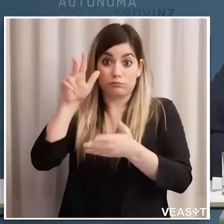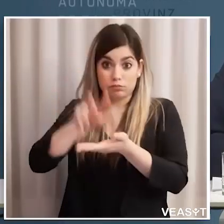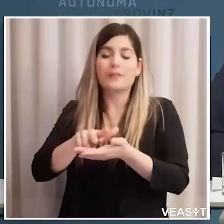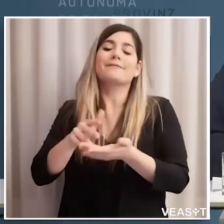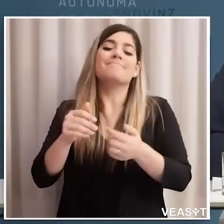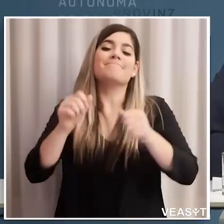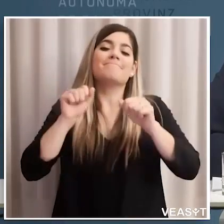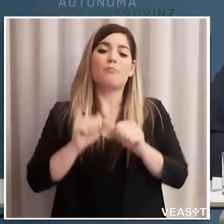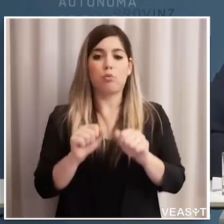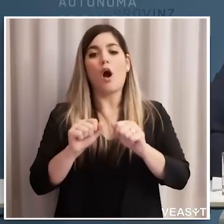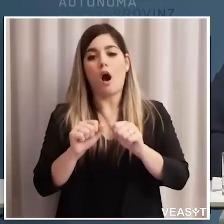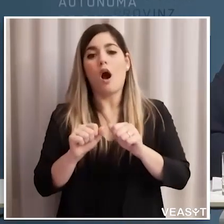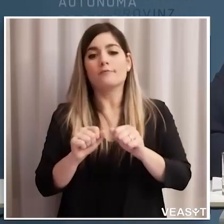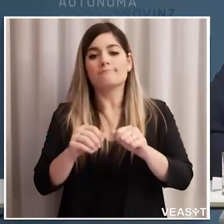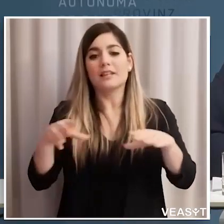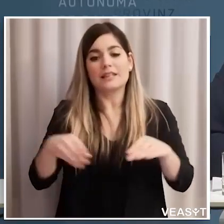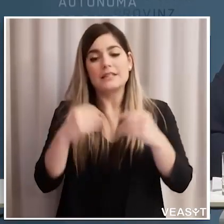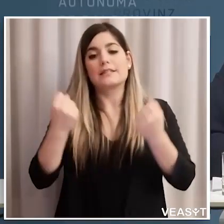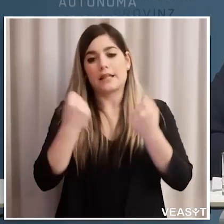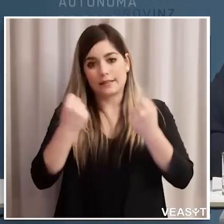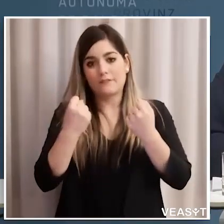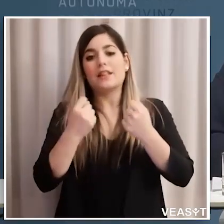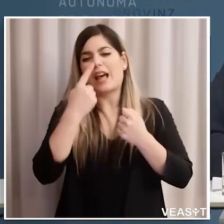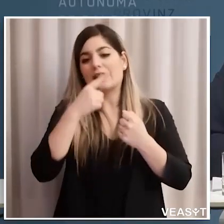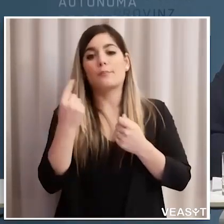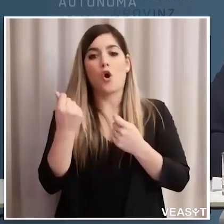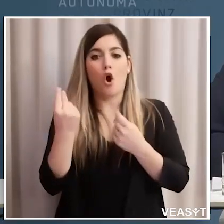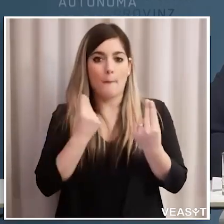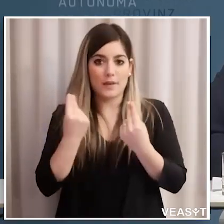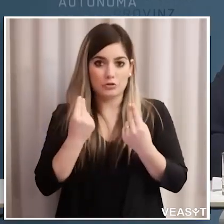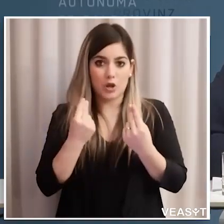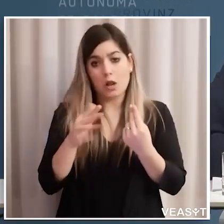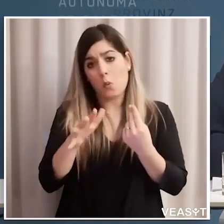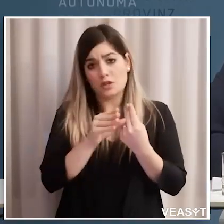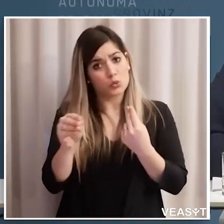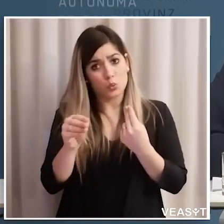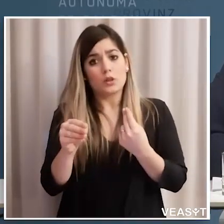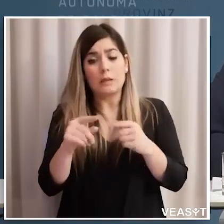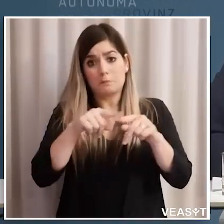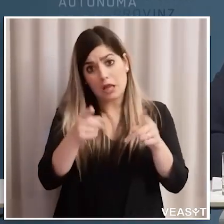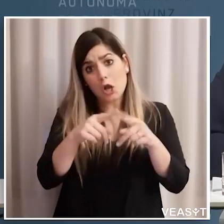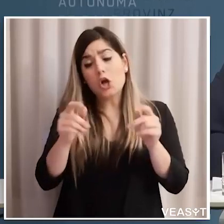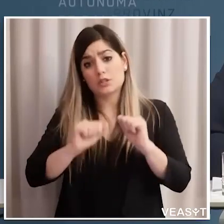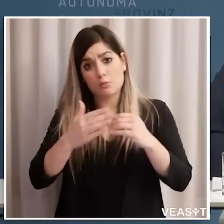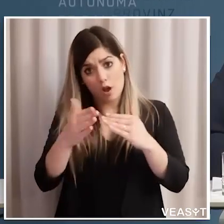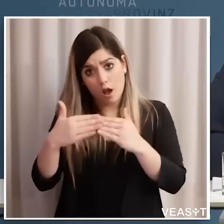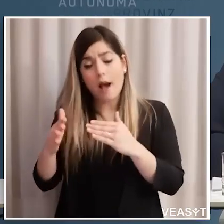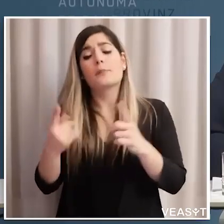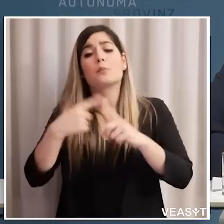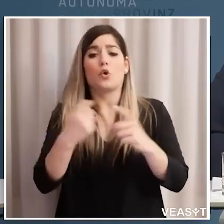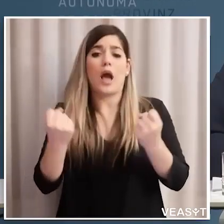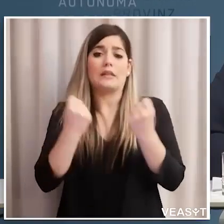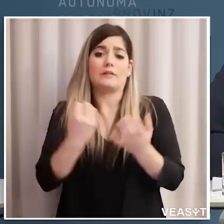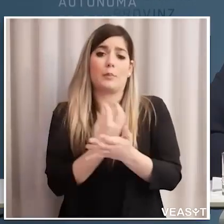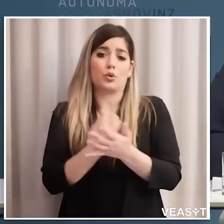con l'entrata in vigore potrebbero iniziare le attività commerciali, anche tutte, cioè potrebbero aprire i negozi e anche tutte le